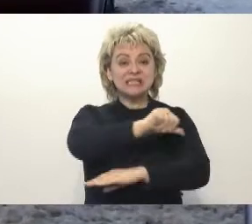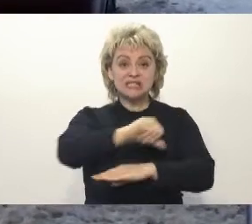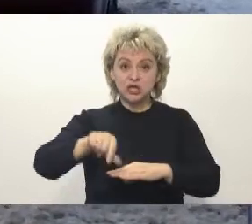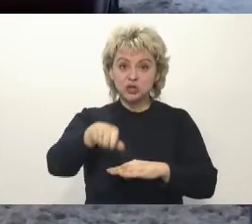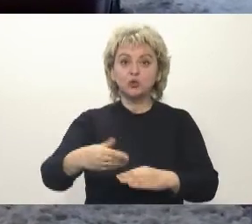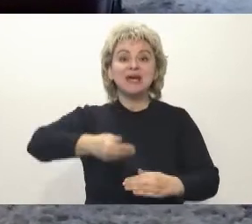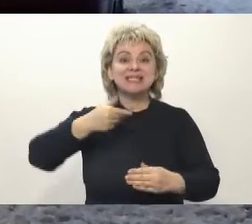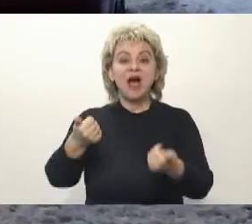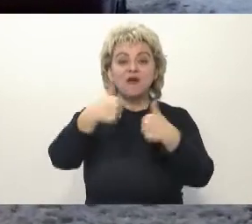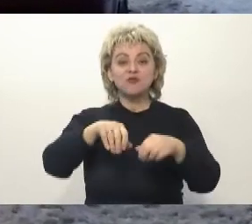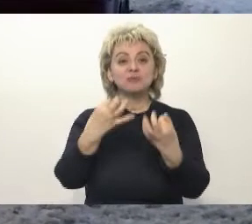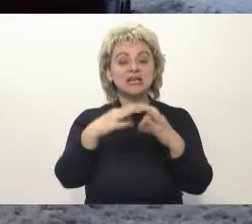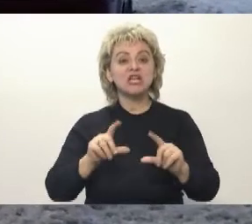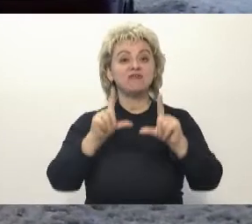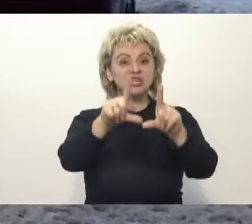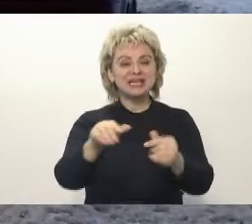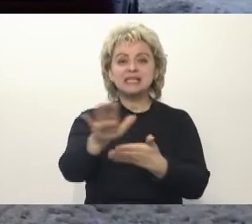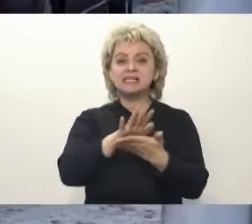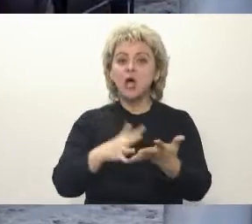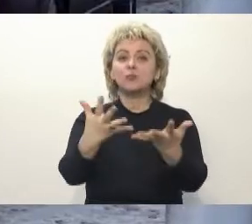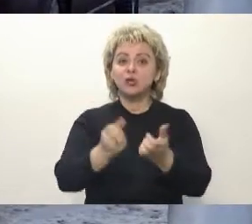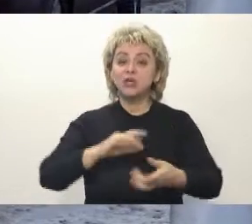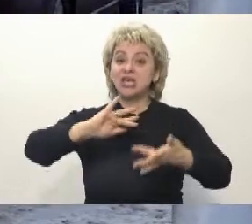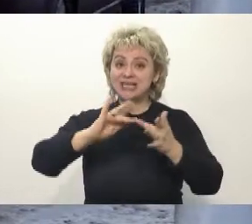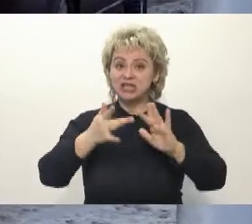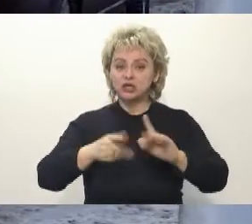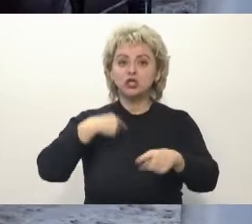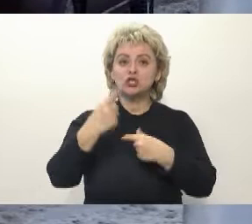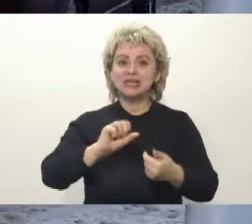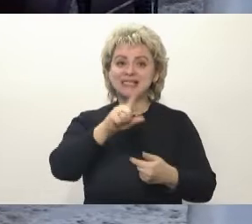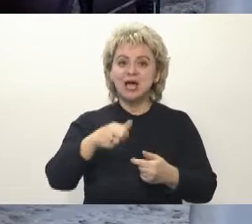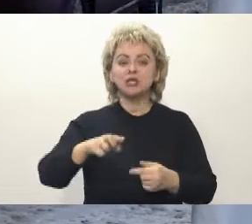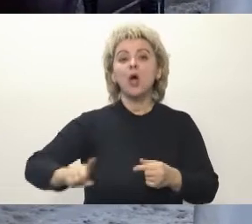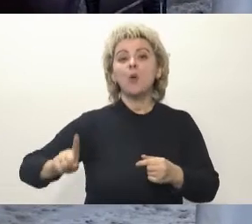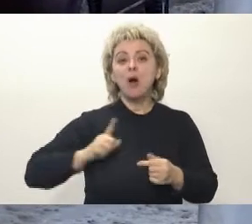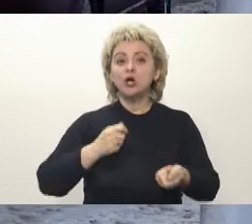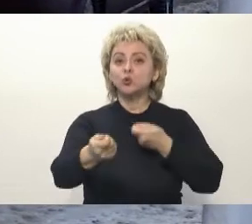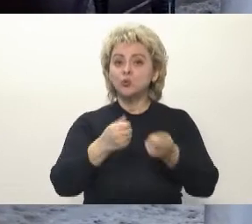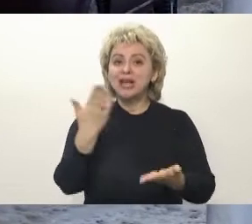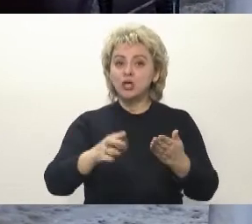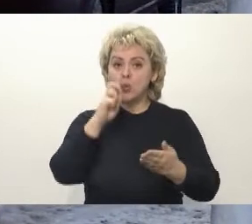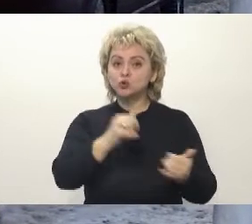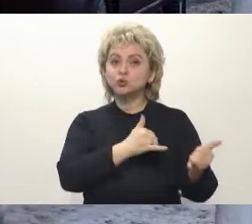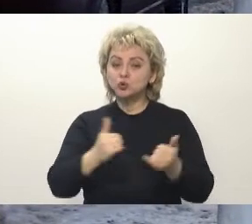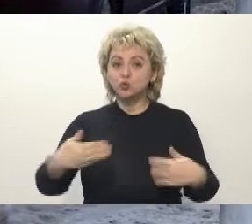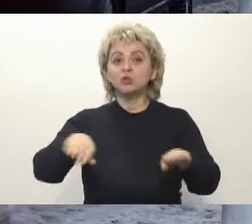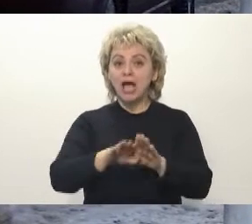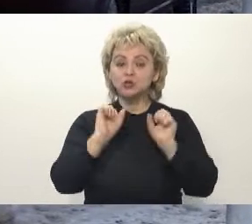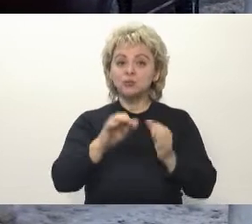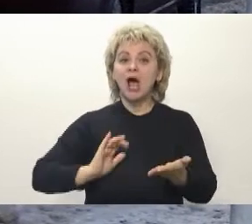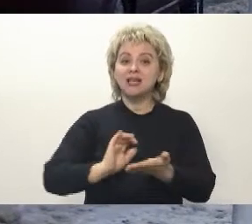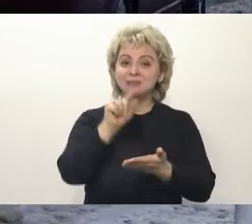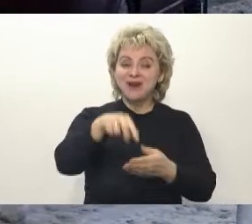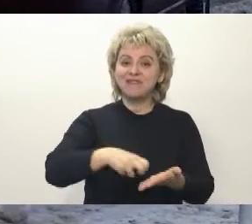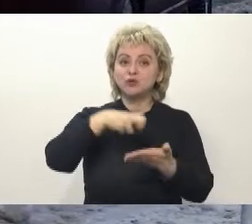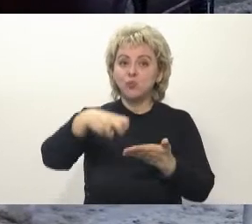необходимо заранее оформить разрешение на въезд. Заявление примут по интернету через сайты погрануправления или госуслуг. Также можно отправить его